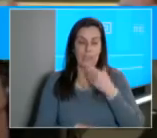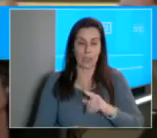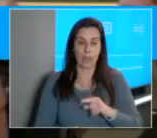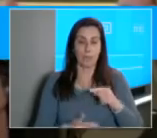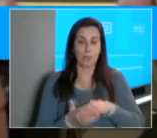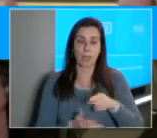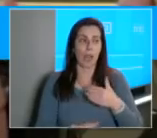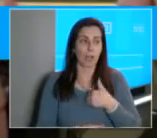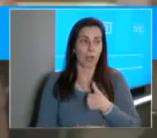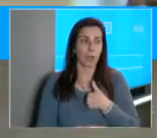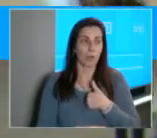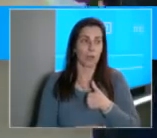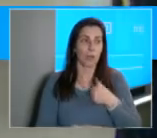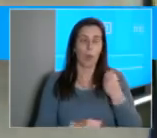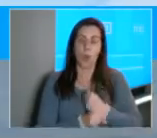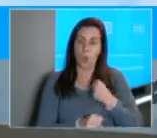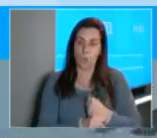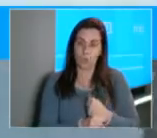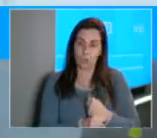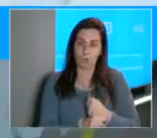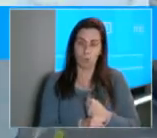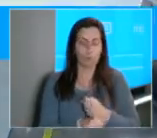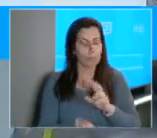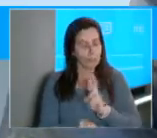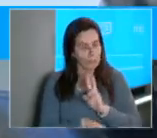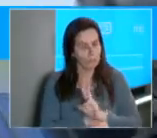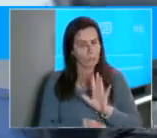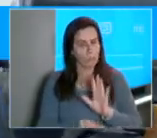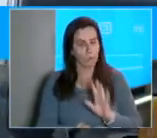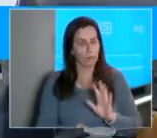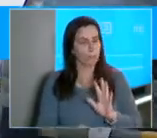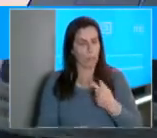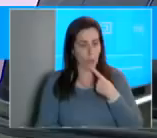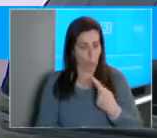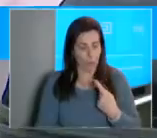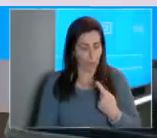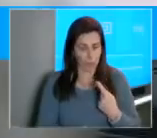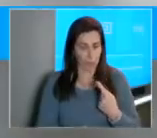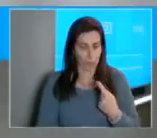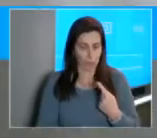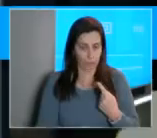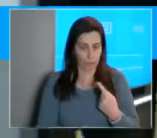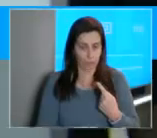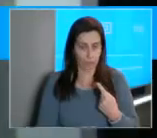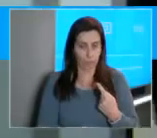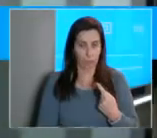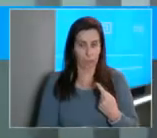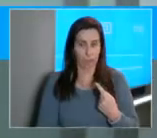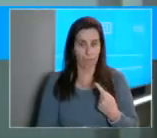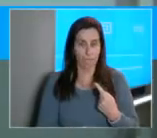עכשיו, בשביל זה אנחנו נוקטים בזהירות. הזהירות היא בעצם, אני נלך טיפה